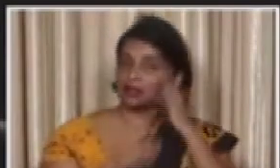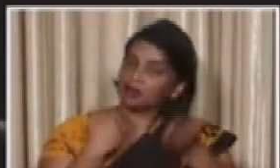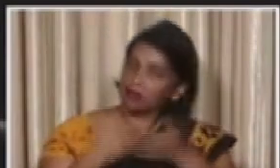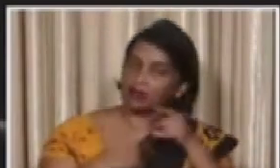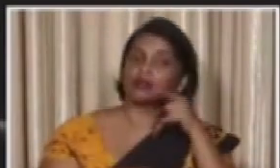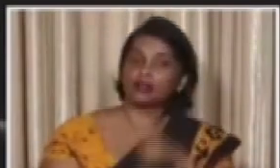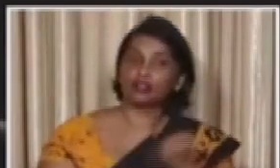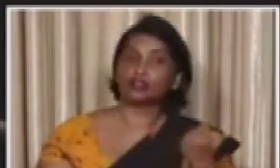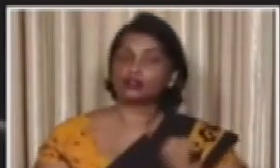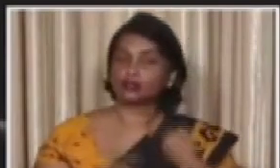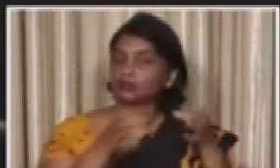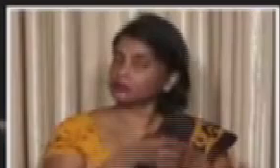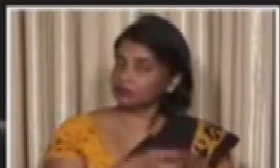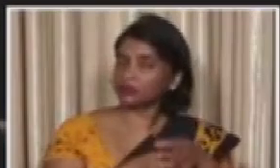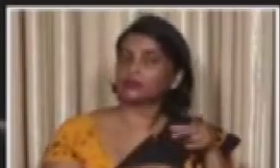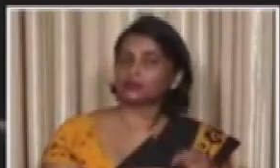එහි වෛද්‍ය පීඨය